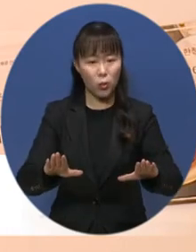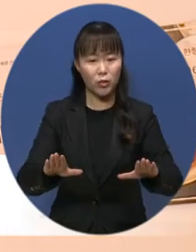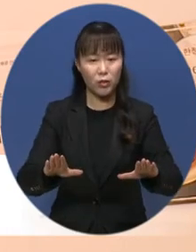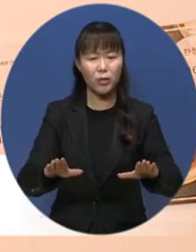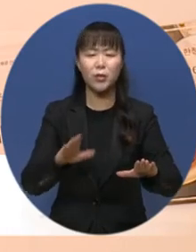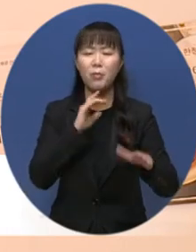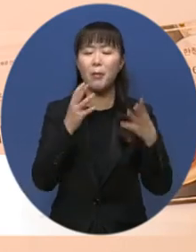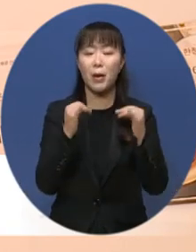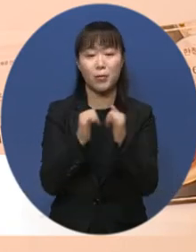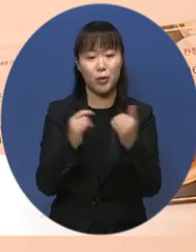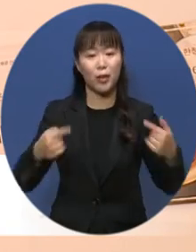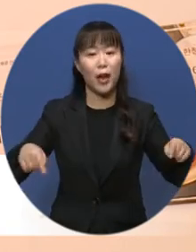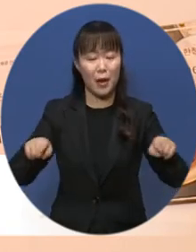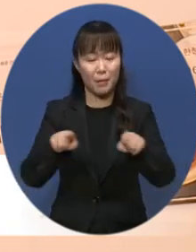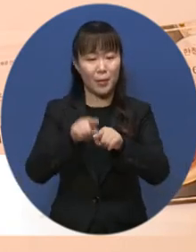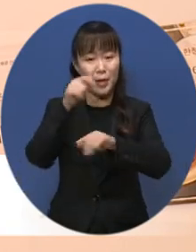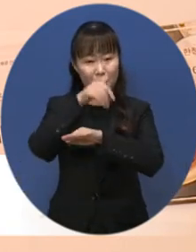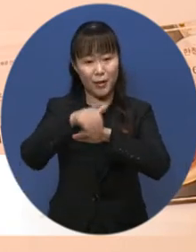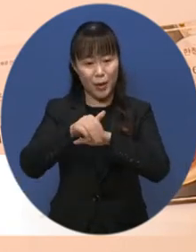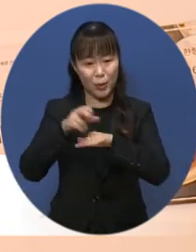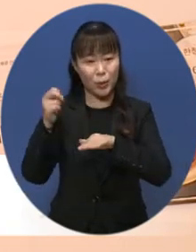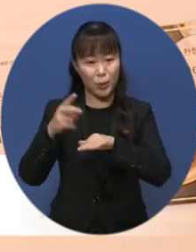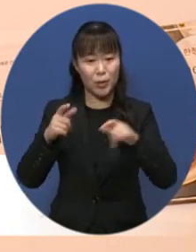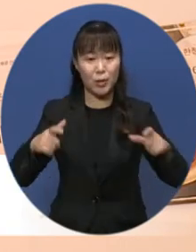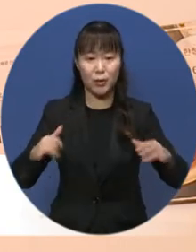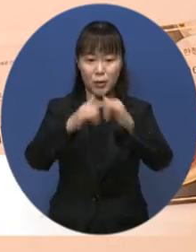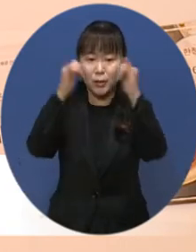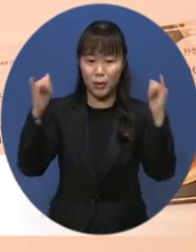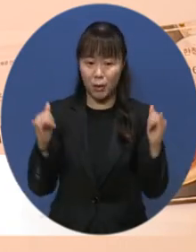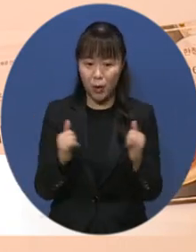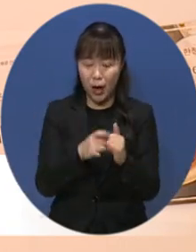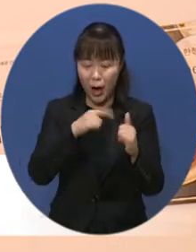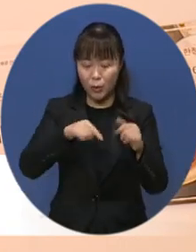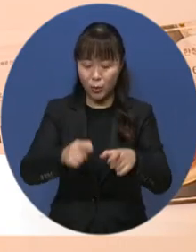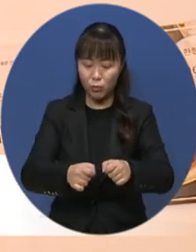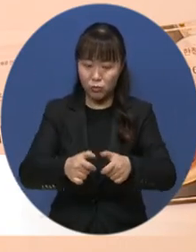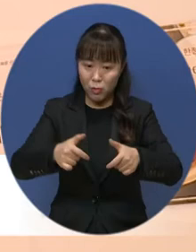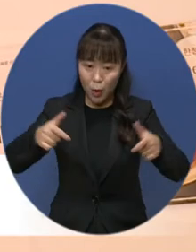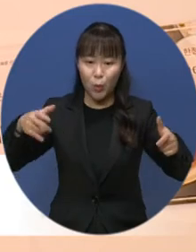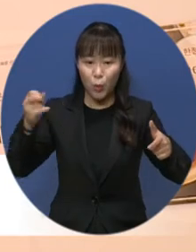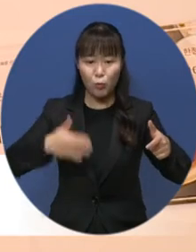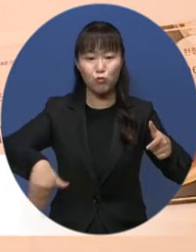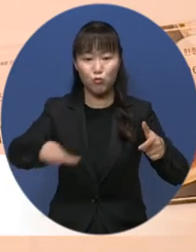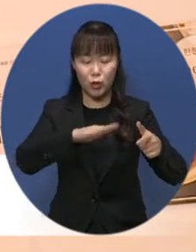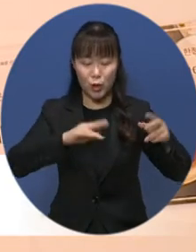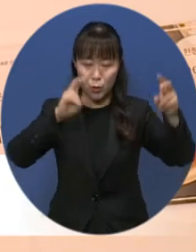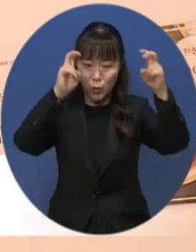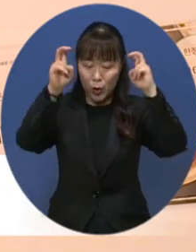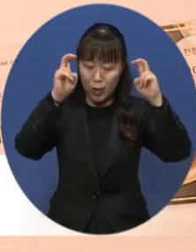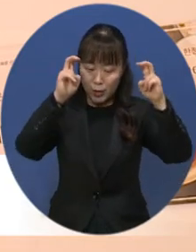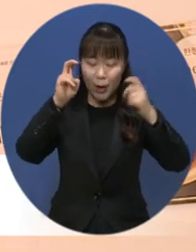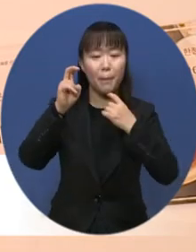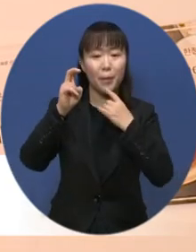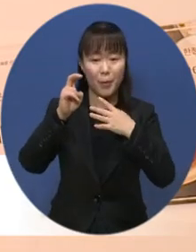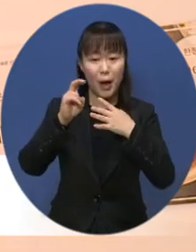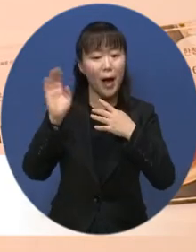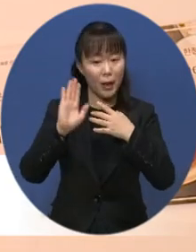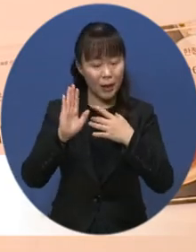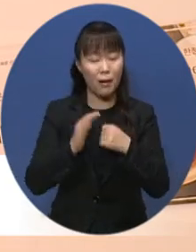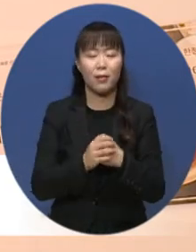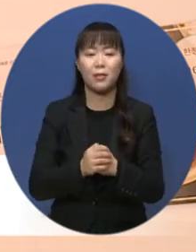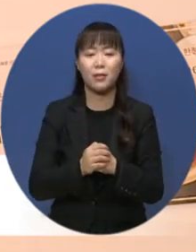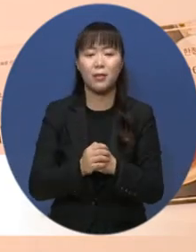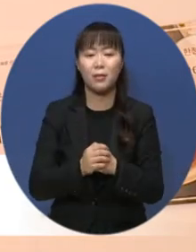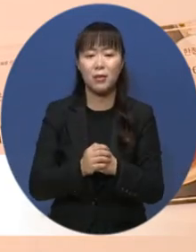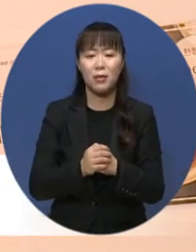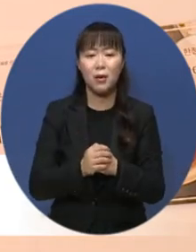많으 본 일까 함께 할 예정이고 또 지역에도 또 확산시키고 또 2 저희 회사 뿐만 아니라